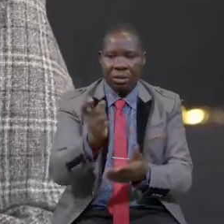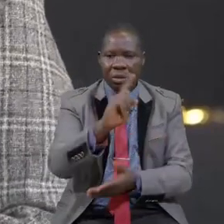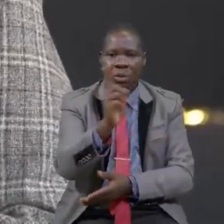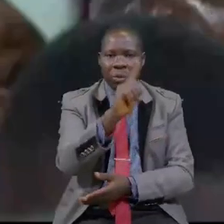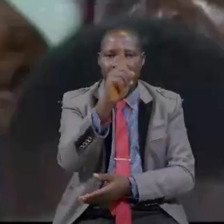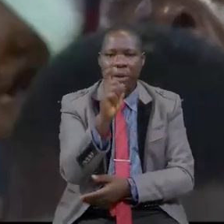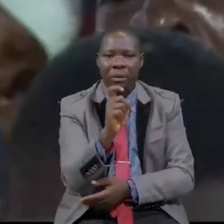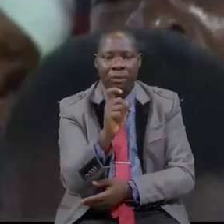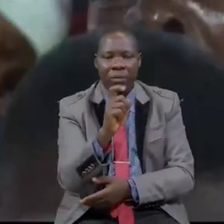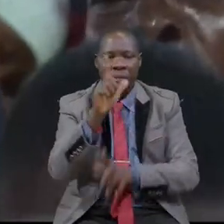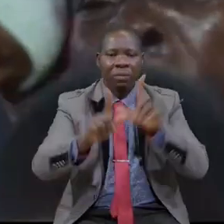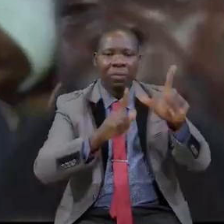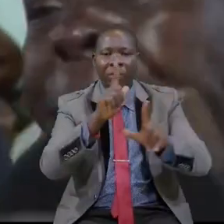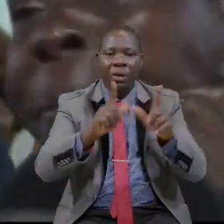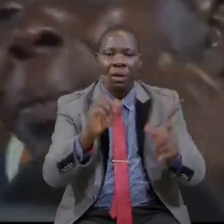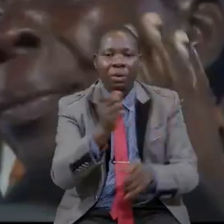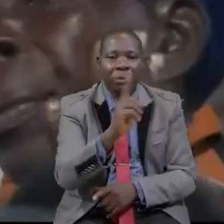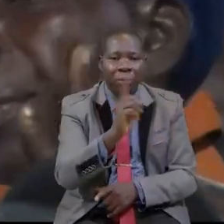Dites-moi à haute voix.